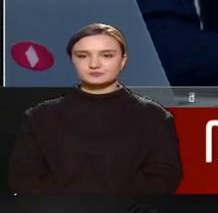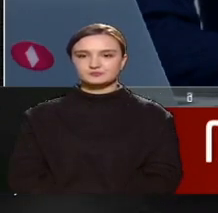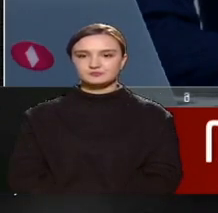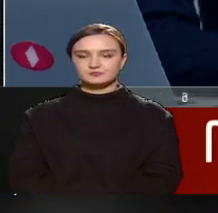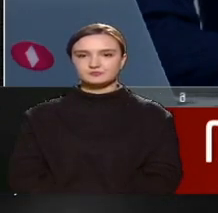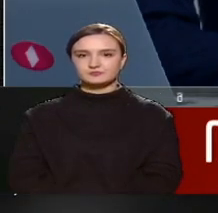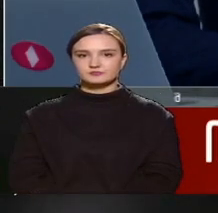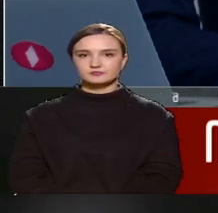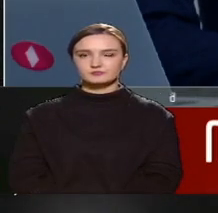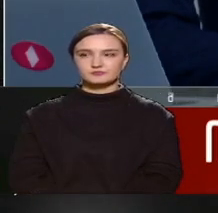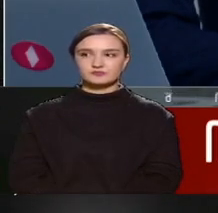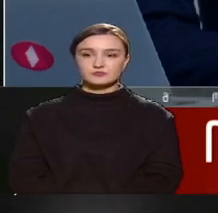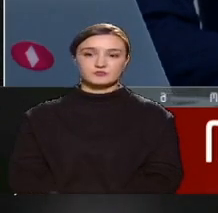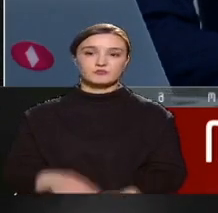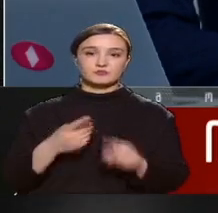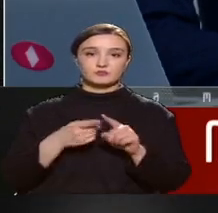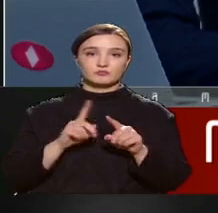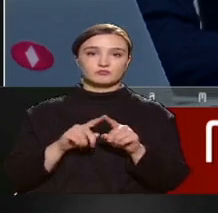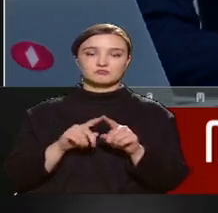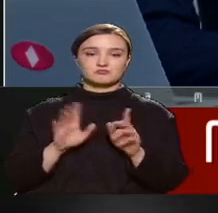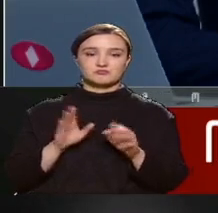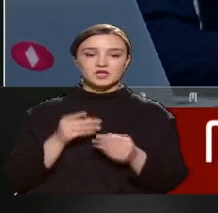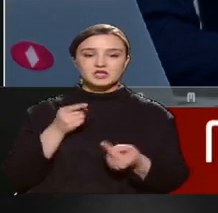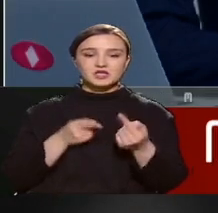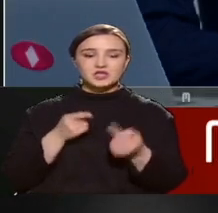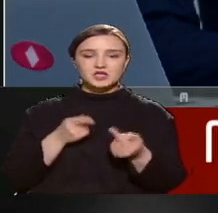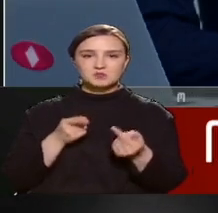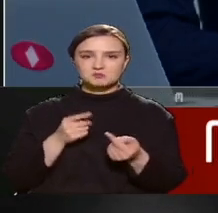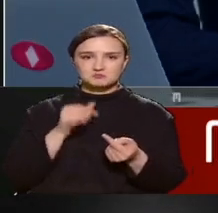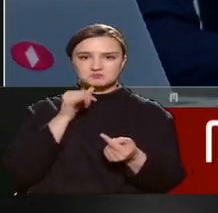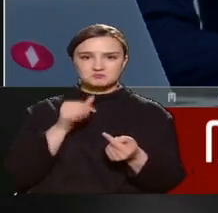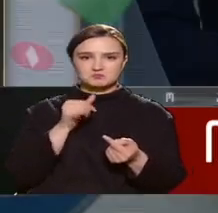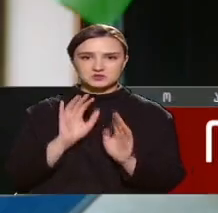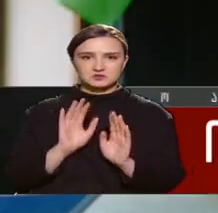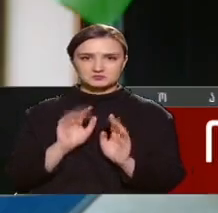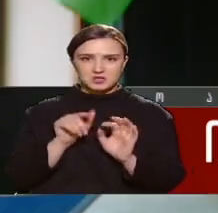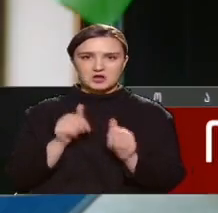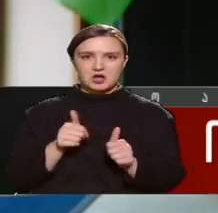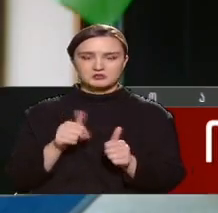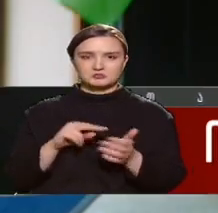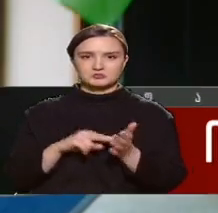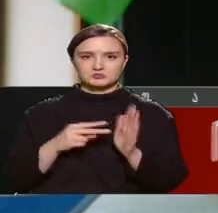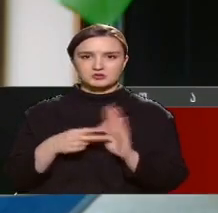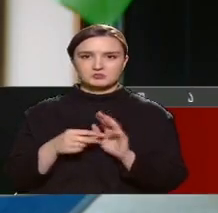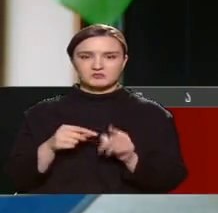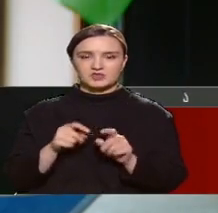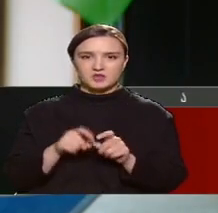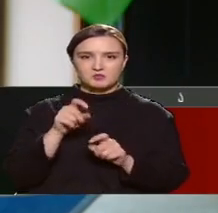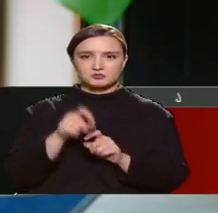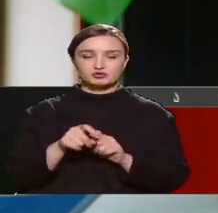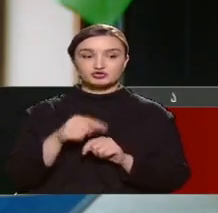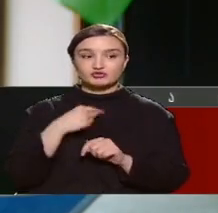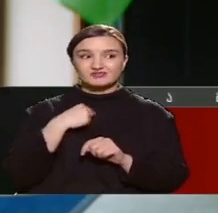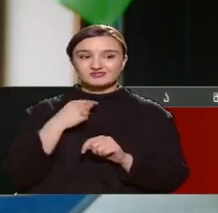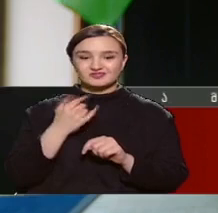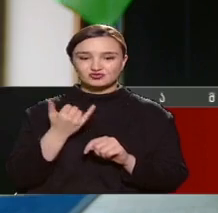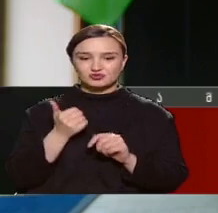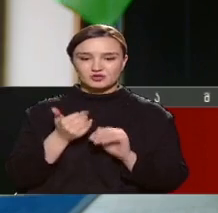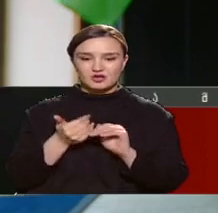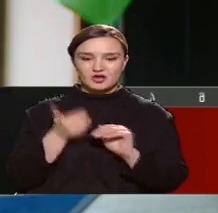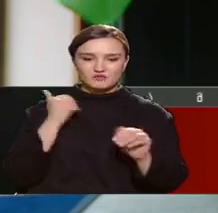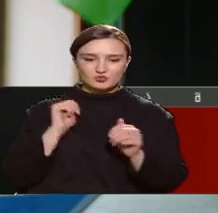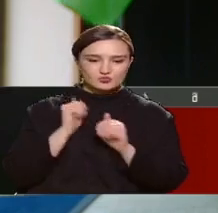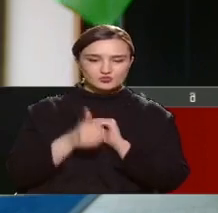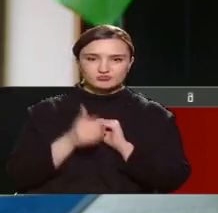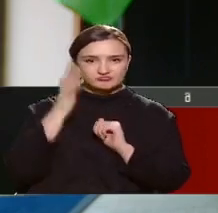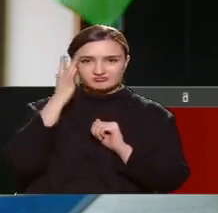Ეს უდაო ძალიან სწორი და კარგი ნაბიჯია. გასაგებია, რომ ჩვენ არ გვეგმავდით ამ ნაბიჯის გადადგმას, კაც თავობა,